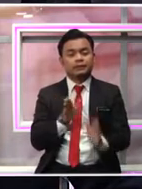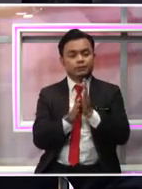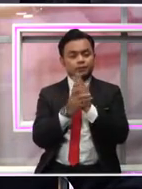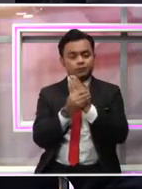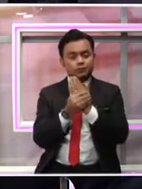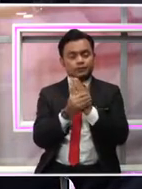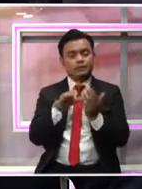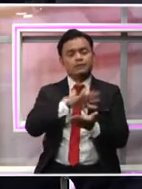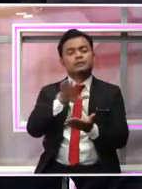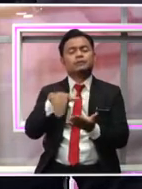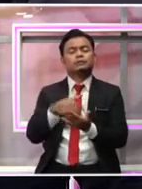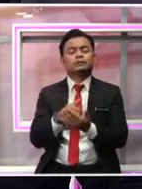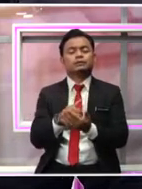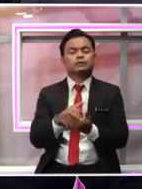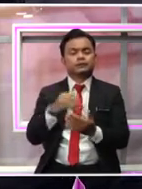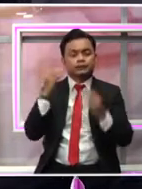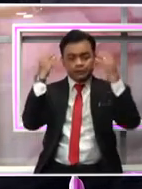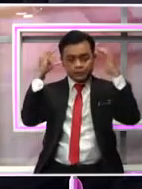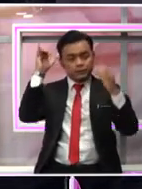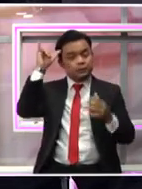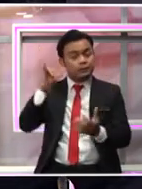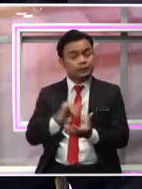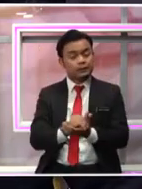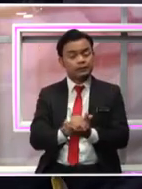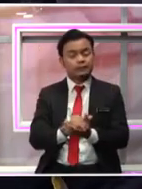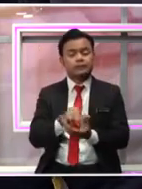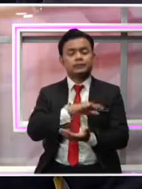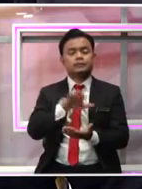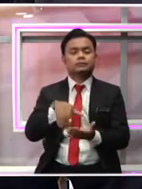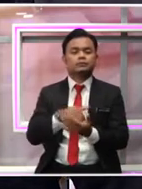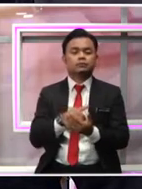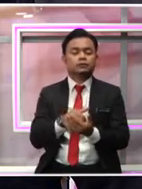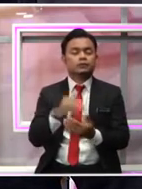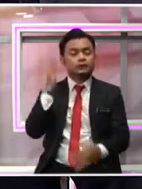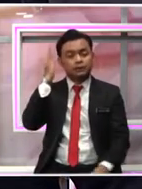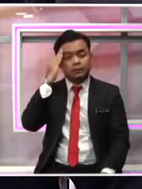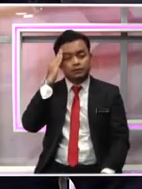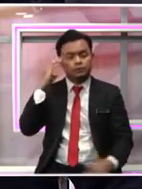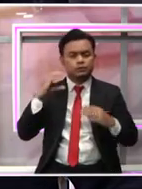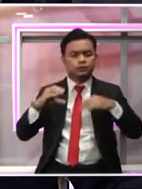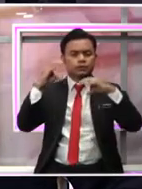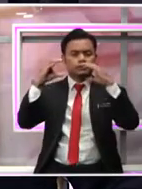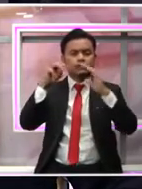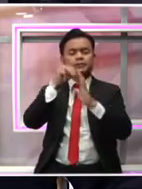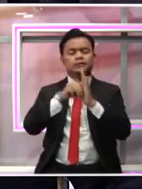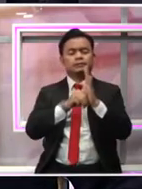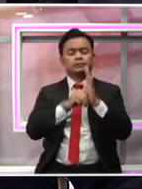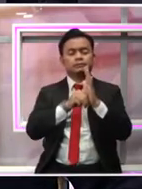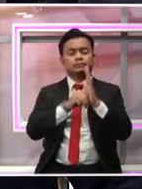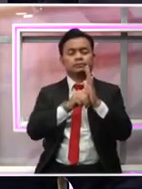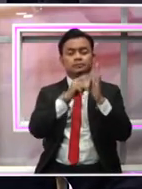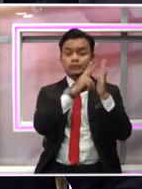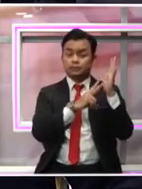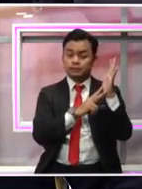anak-anak di rumah dan Ceko yakin anak-anak sudah menguasai aftari cara membaca dengan intonasi